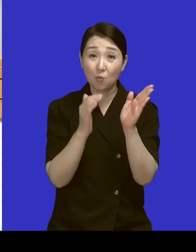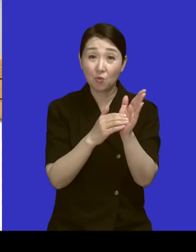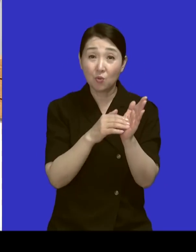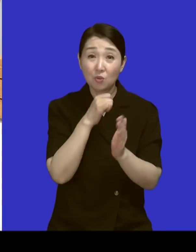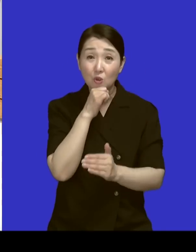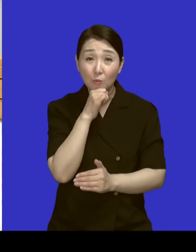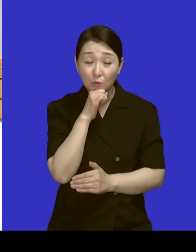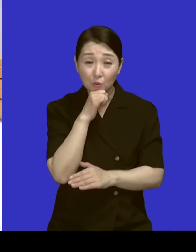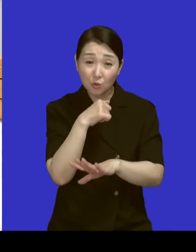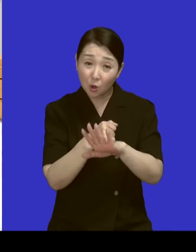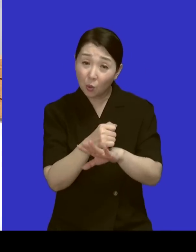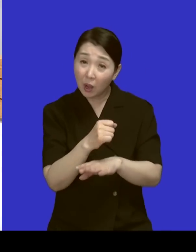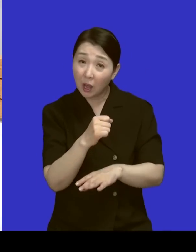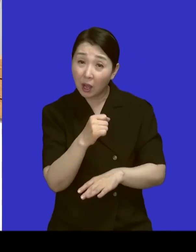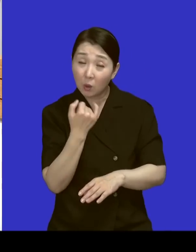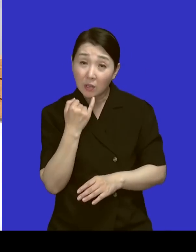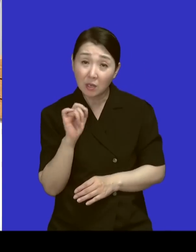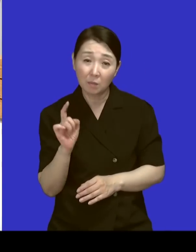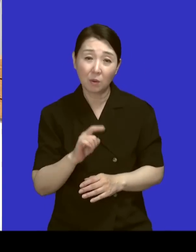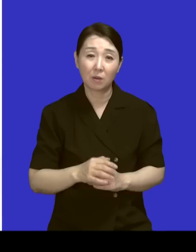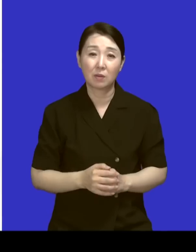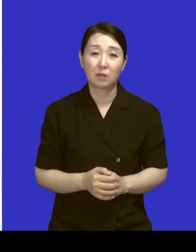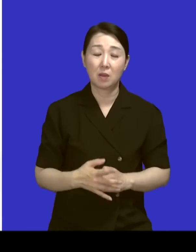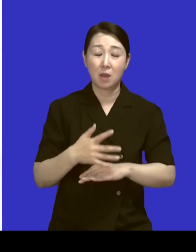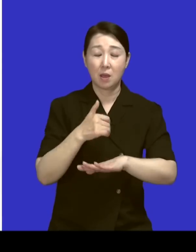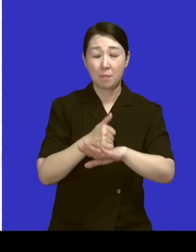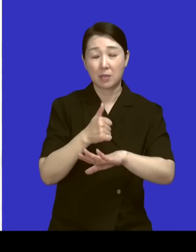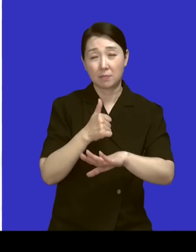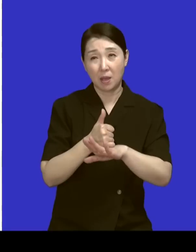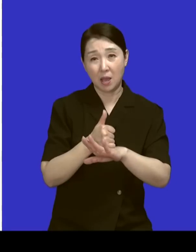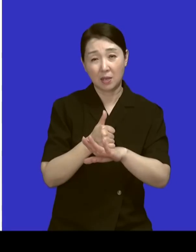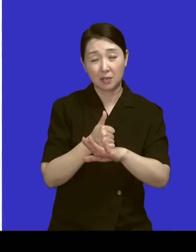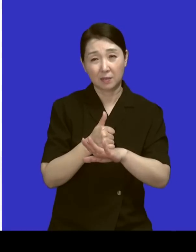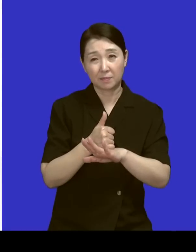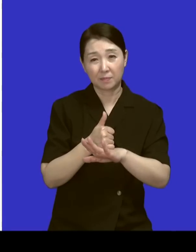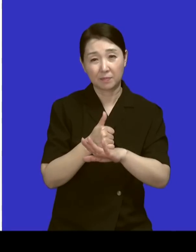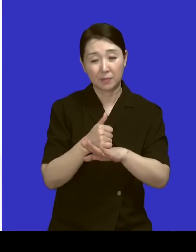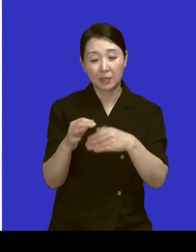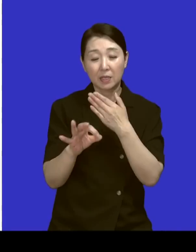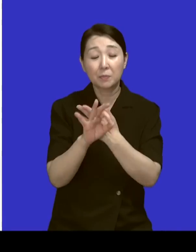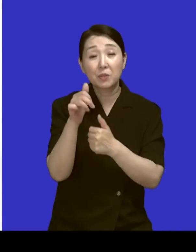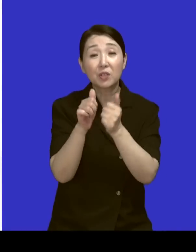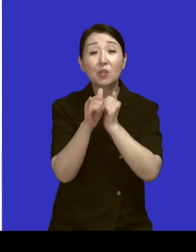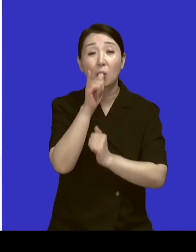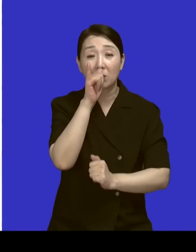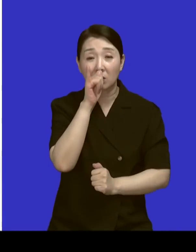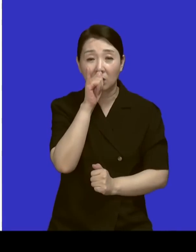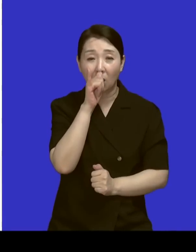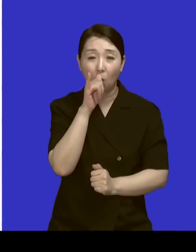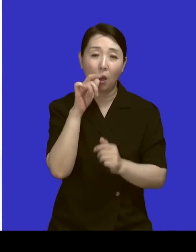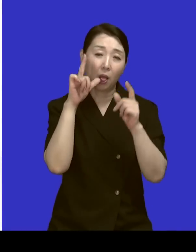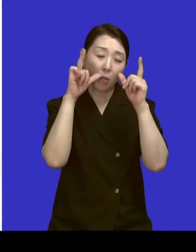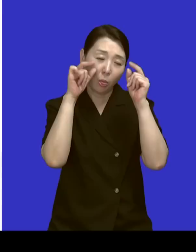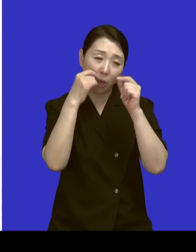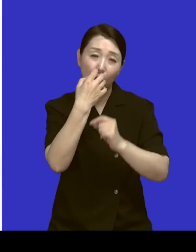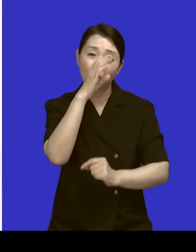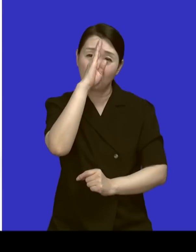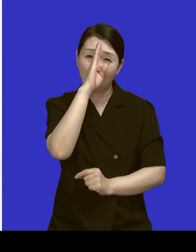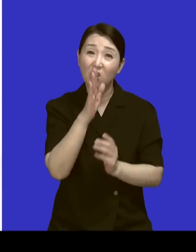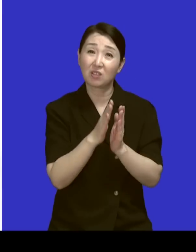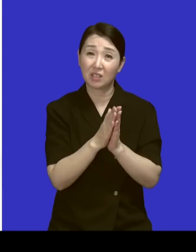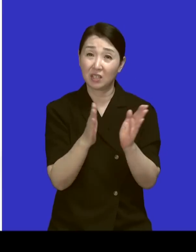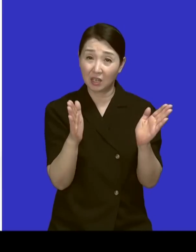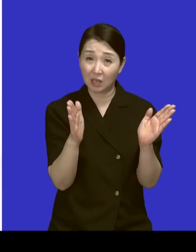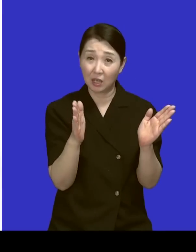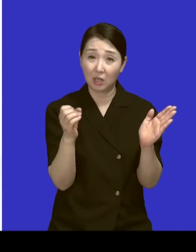성적은 계속 어떻게 결과가 좀 좋았어요? 마지막 모의고사를 봤는데 네. 뭐 불면증과 우울증이 이미 시작되었었고